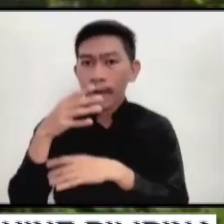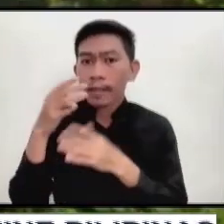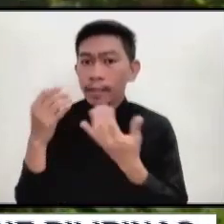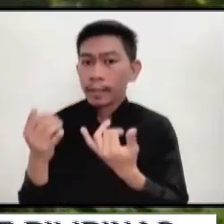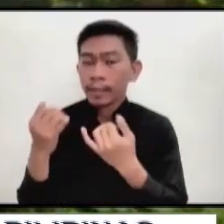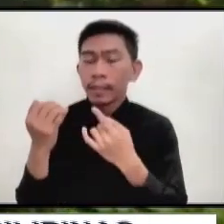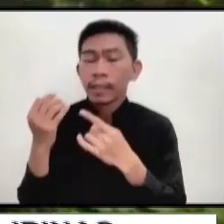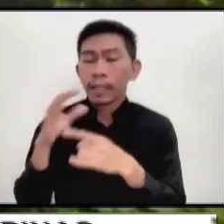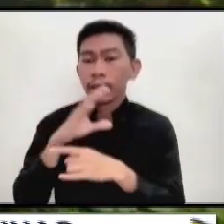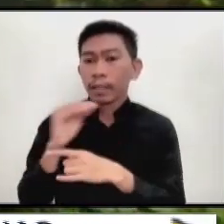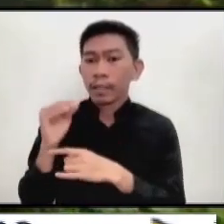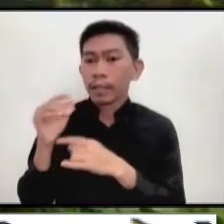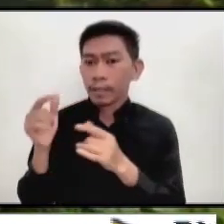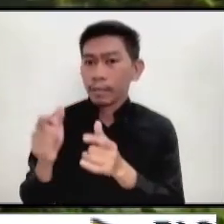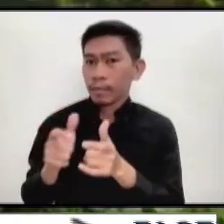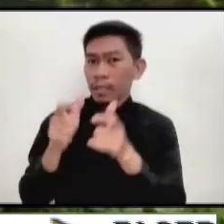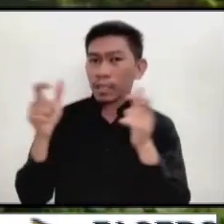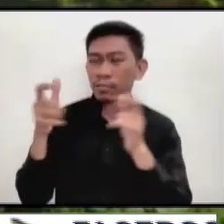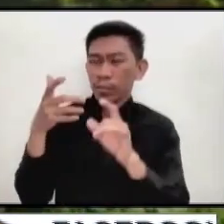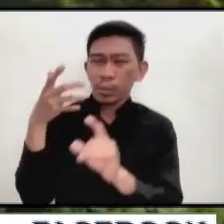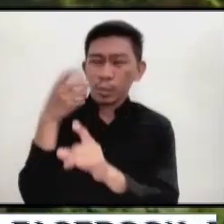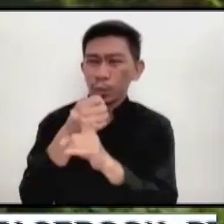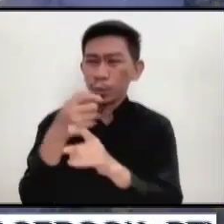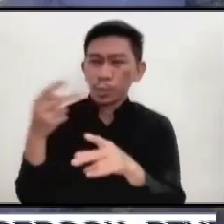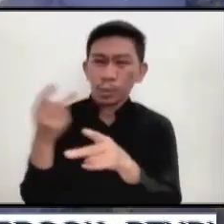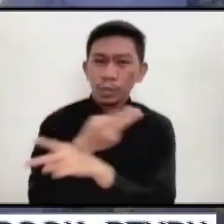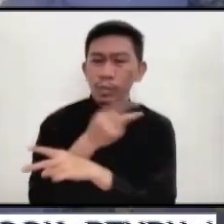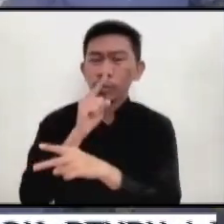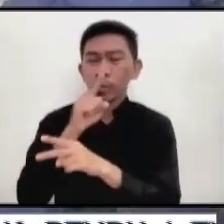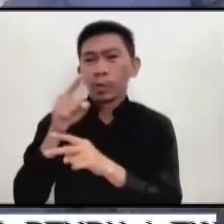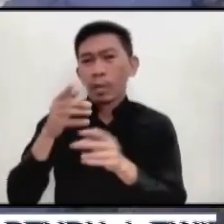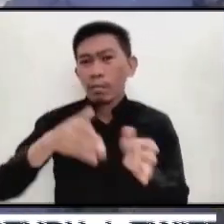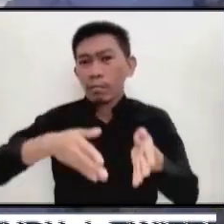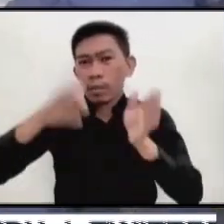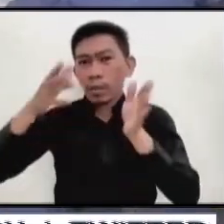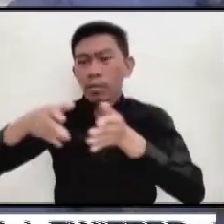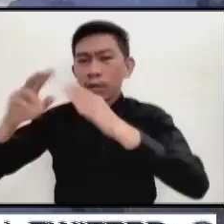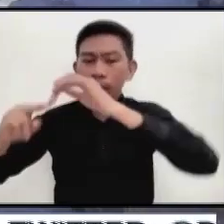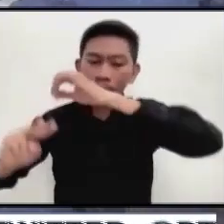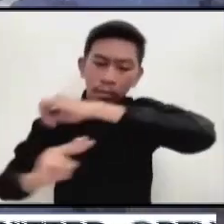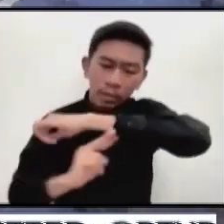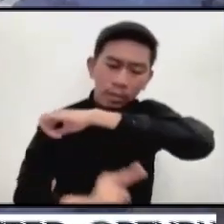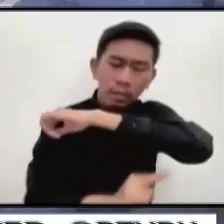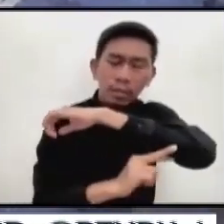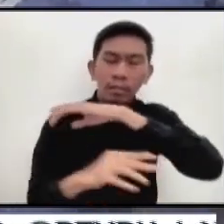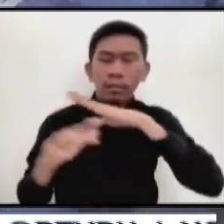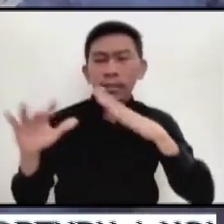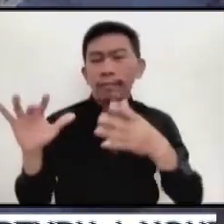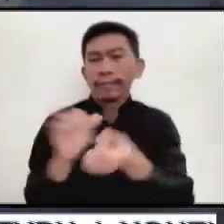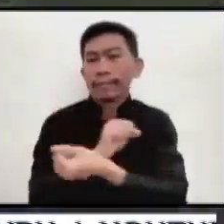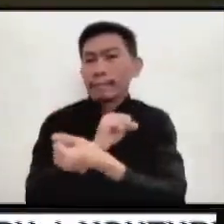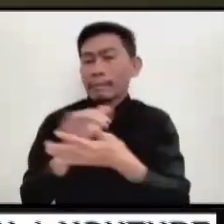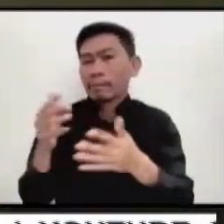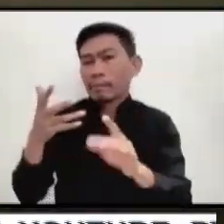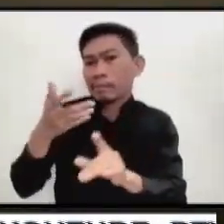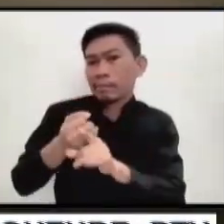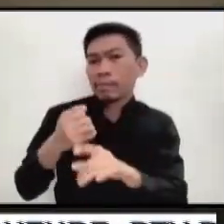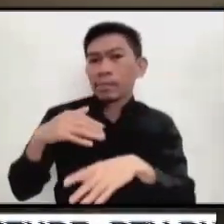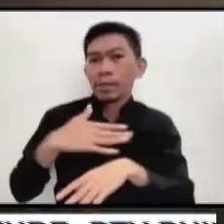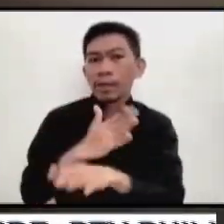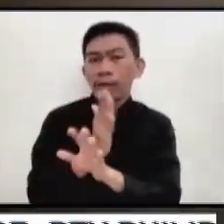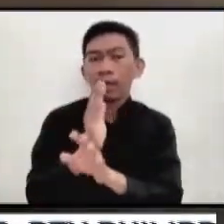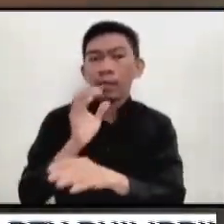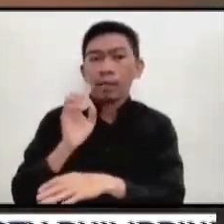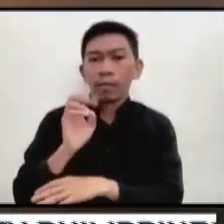malaking pinsala talaga yung mga infrastructure facilities namin dito sa probinsya sa Davao Oriental. That's why kami po